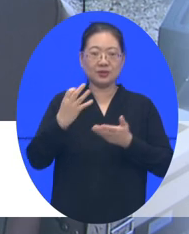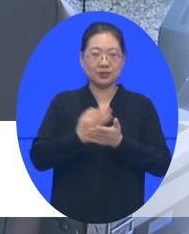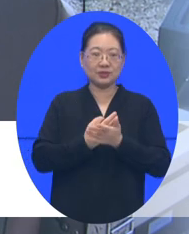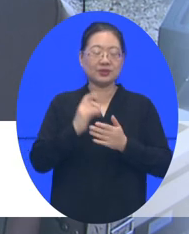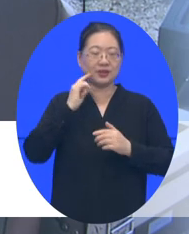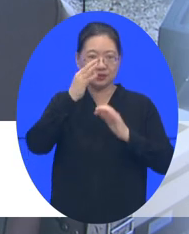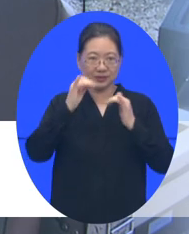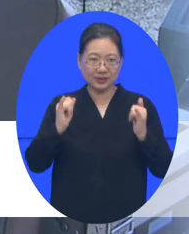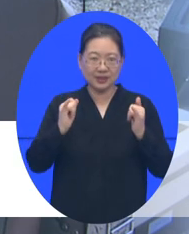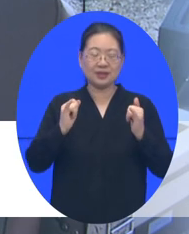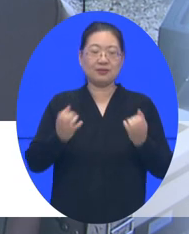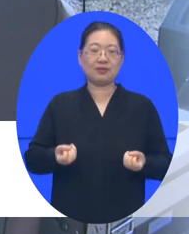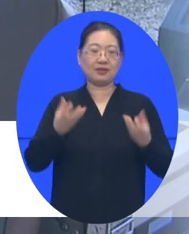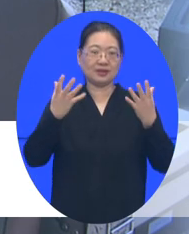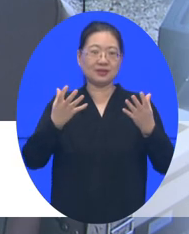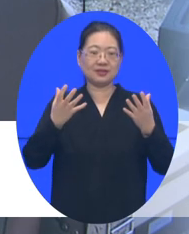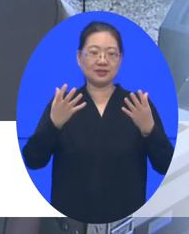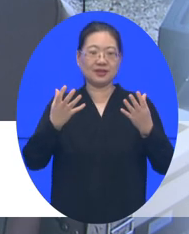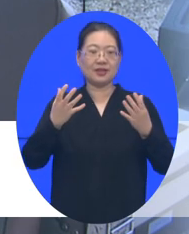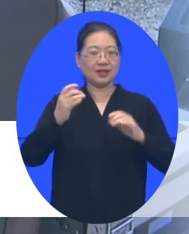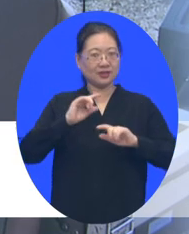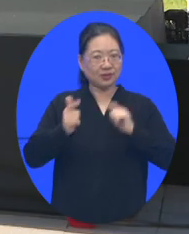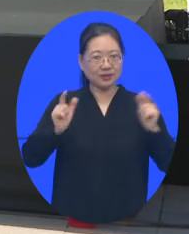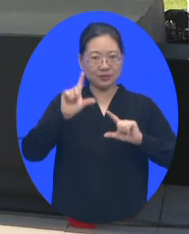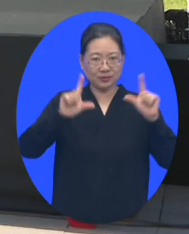페스티벌 현장의 다채로운 모습을 담아왔습니다.